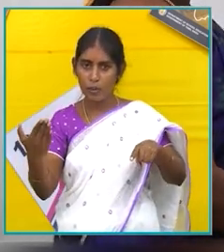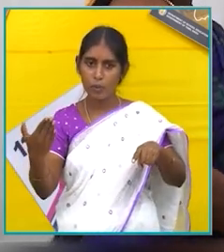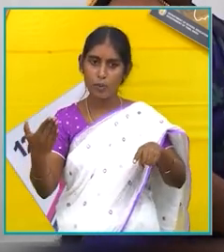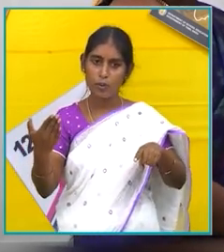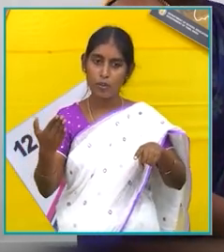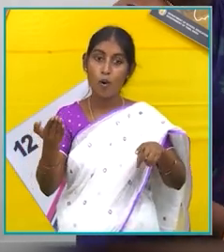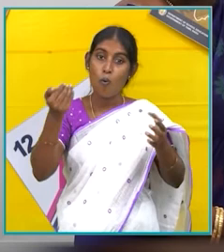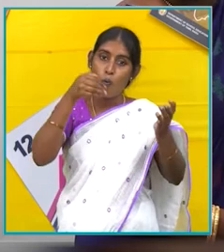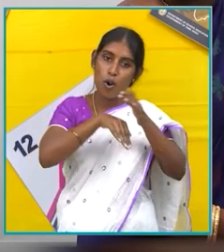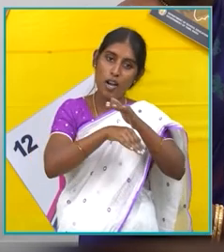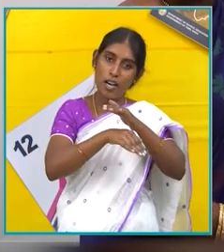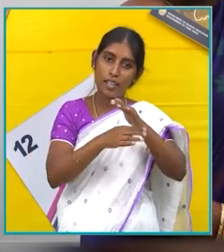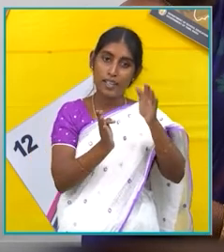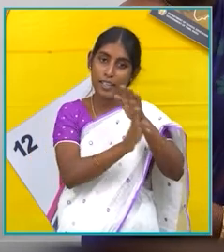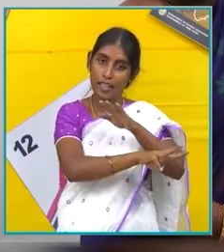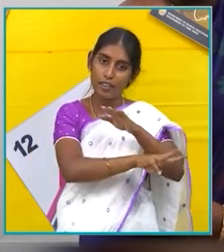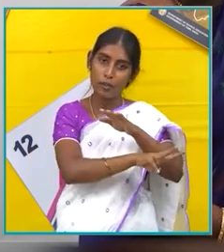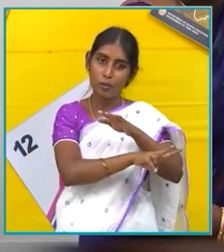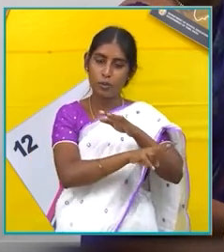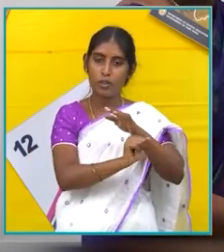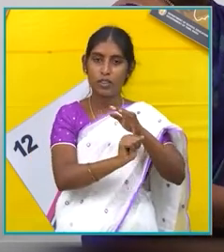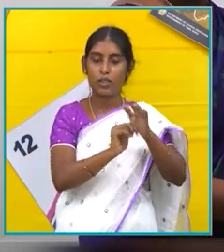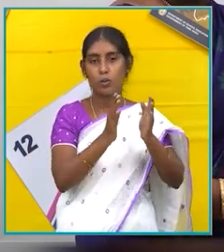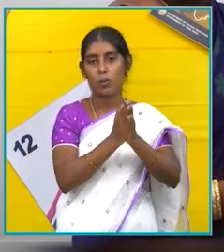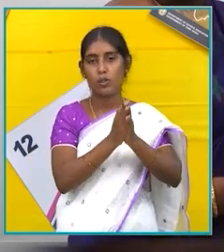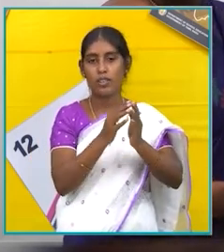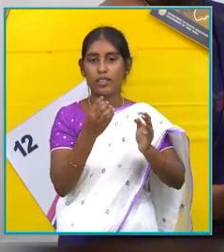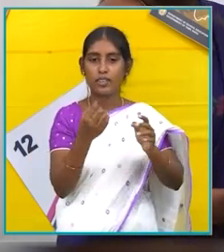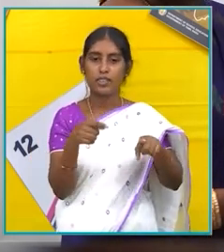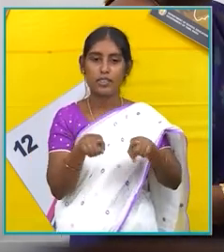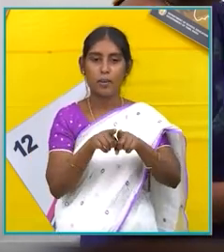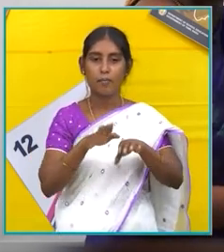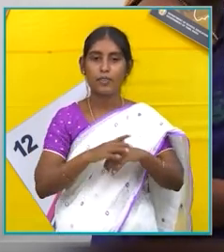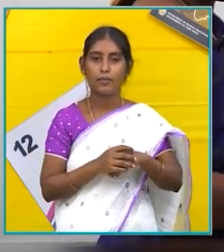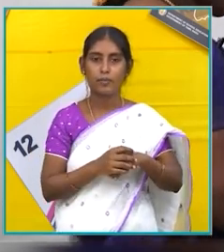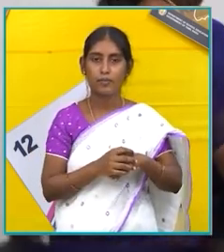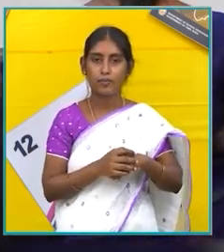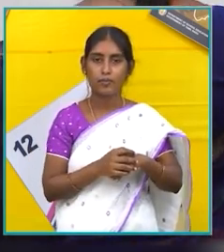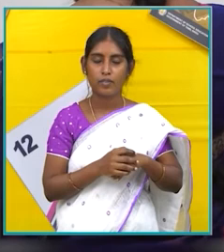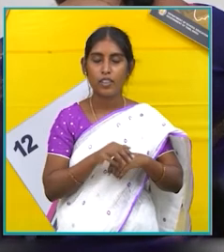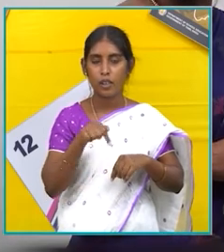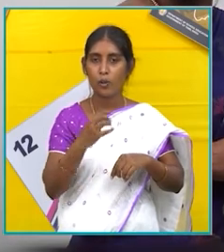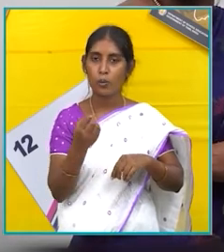உள்ளெதிர் கோணங்களின் கூடுதலுக்கு சமம். இப்போ இதை யூஸ் பண்ணி நம்ம ஒரு சம் போடலாம்.